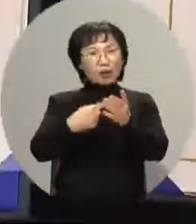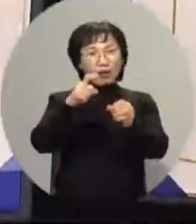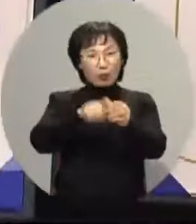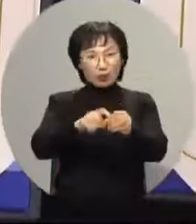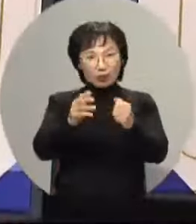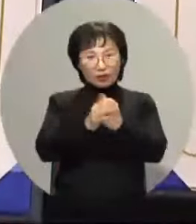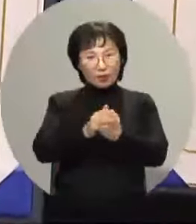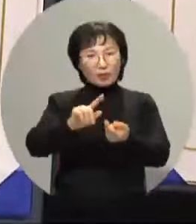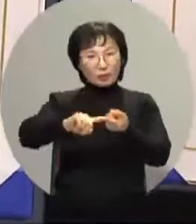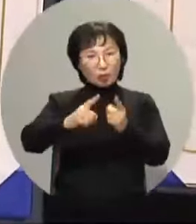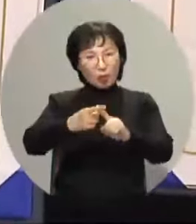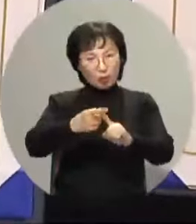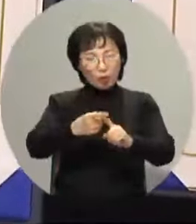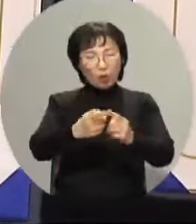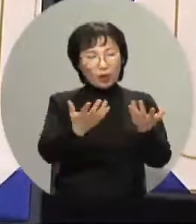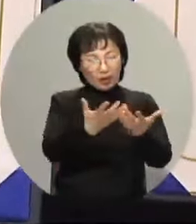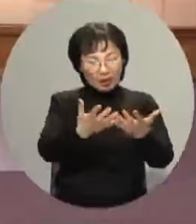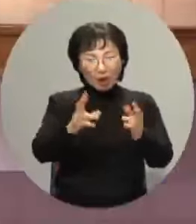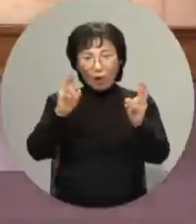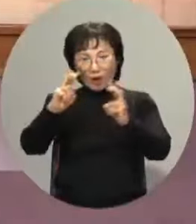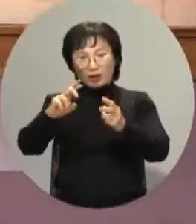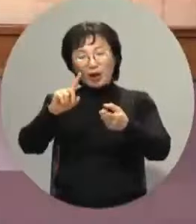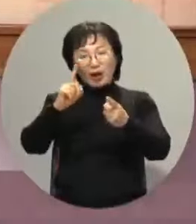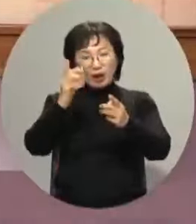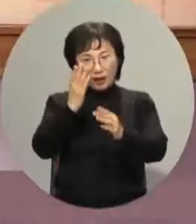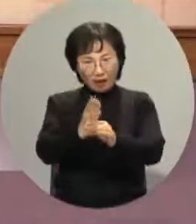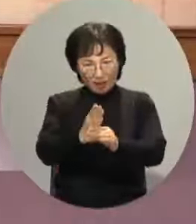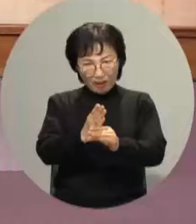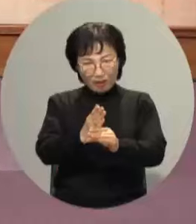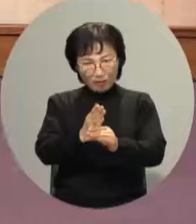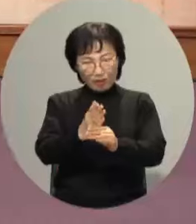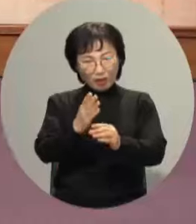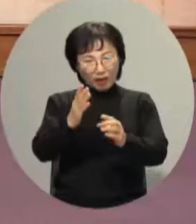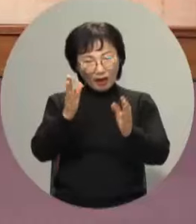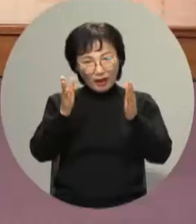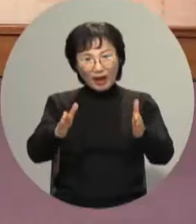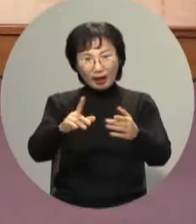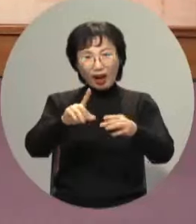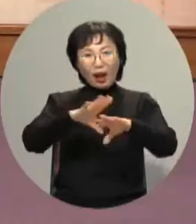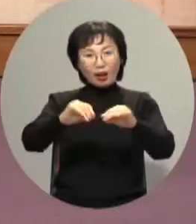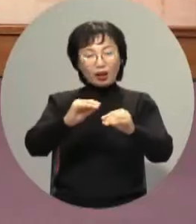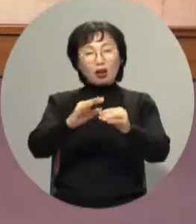카드를 꺼내들고 정부 차원의 지원 대책을 끌어낸다는 계획인데